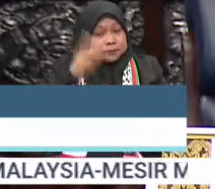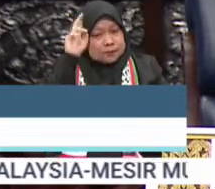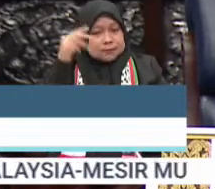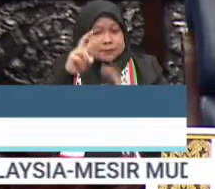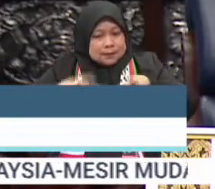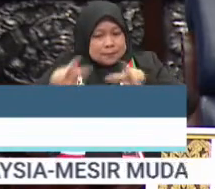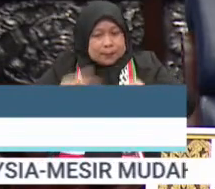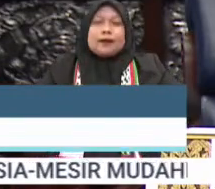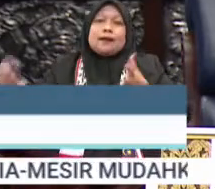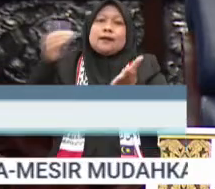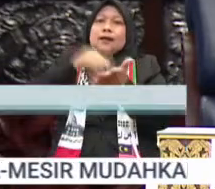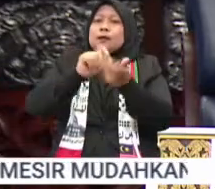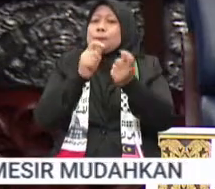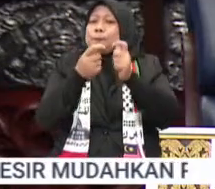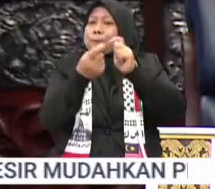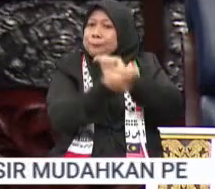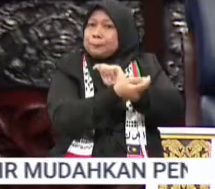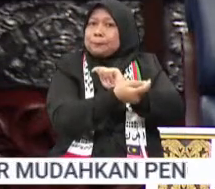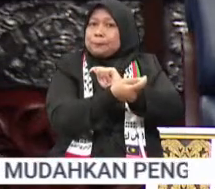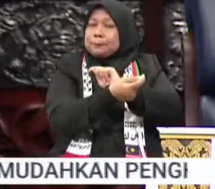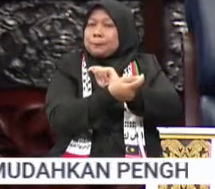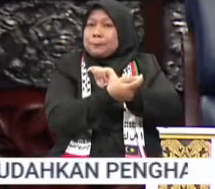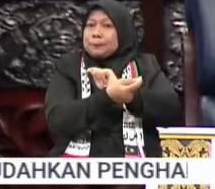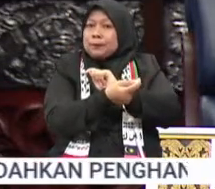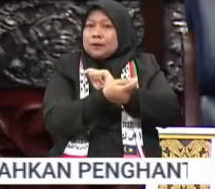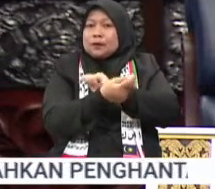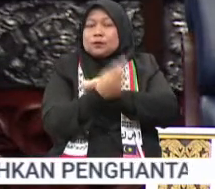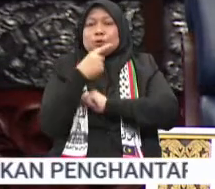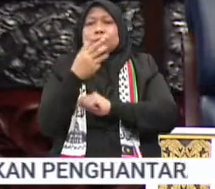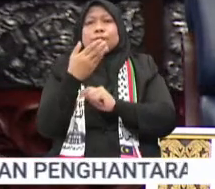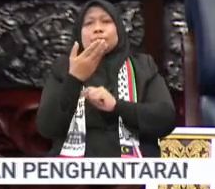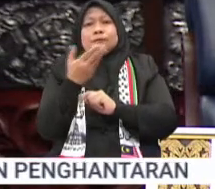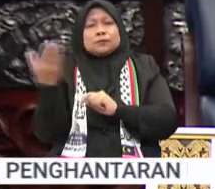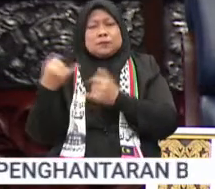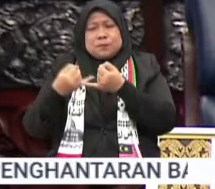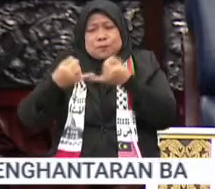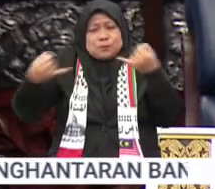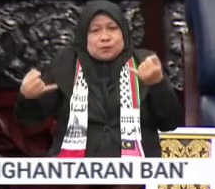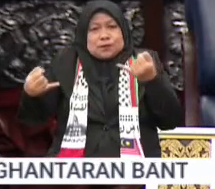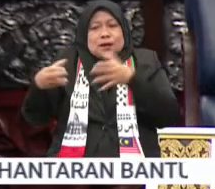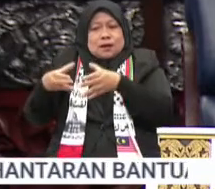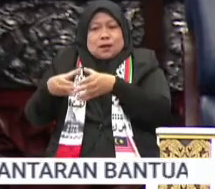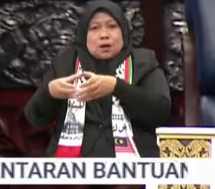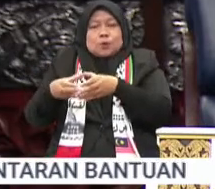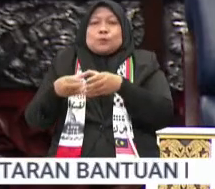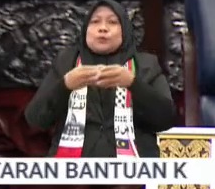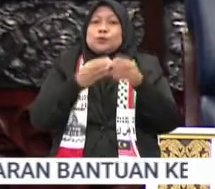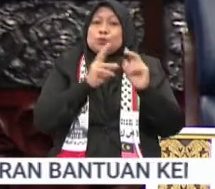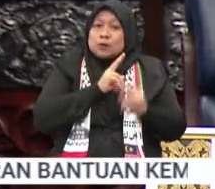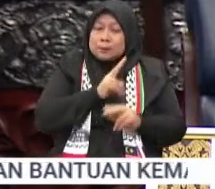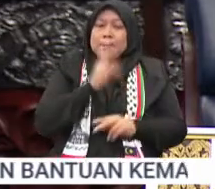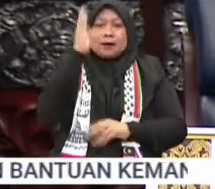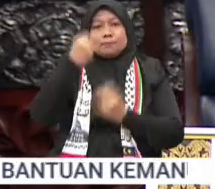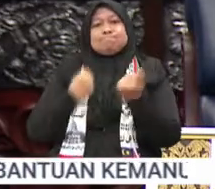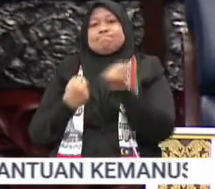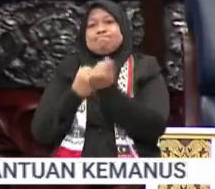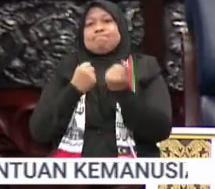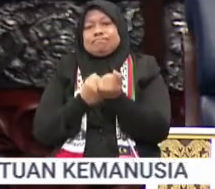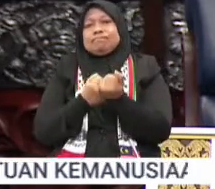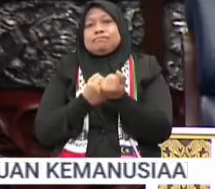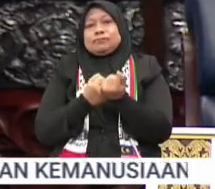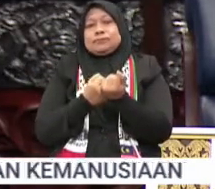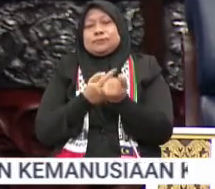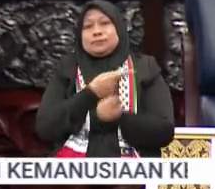semula atau pindaan bagi mengekang elemen pemusuhan antara kaum dan agama, maka kementerian akan menyokong penuh hasrat